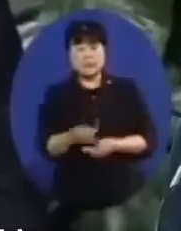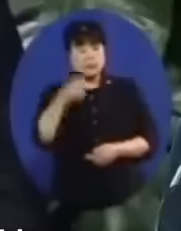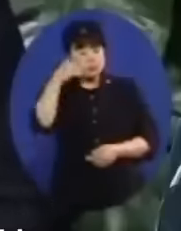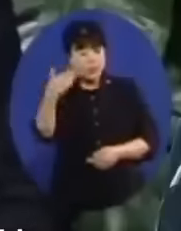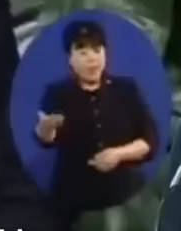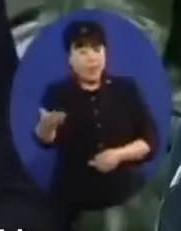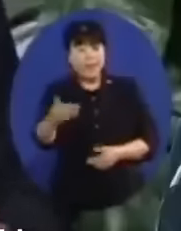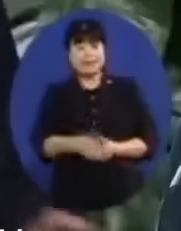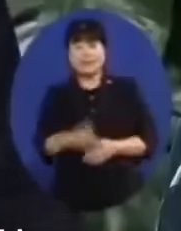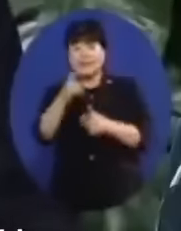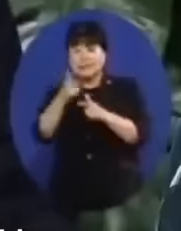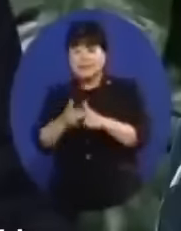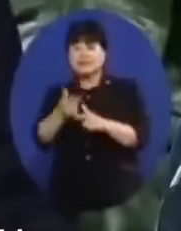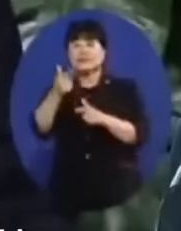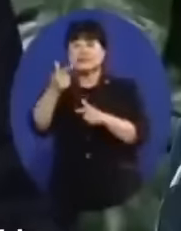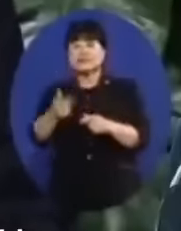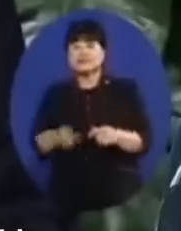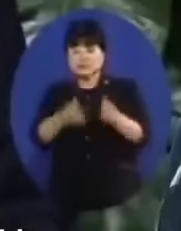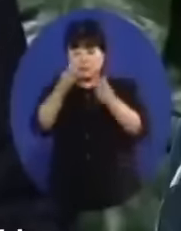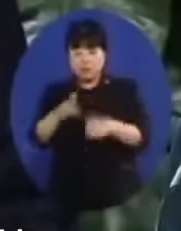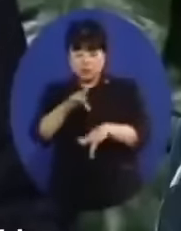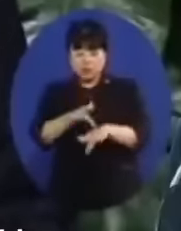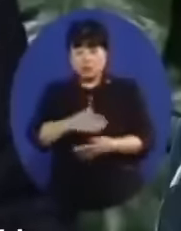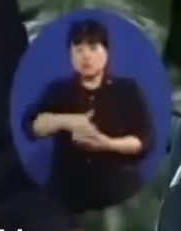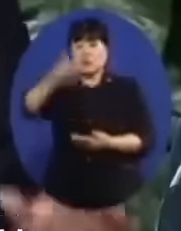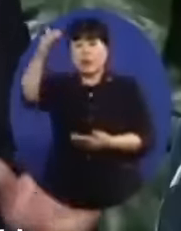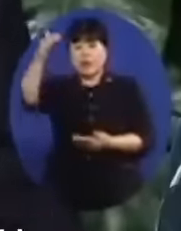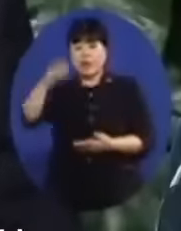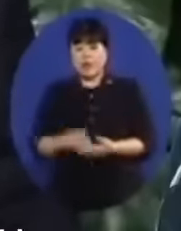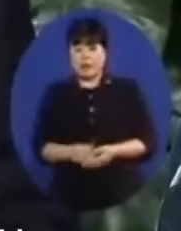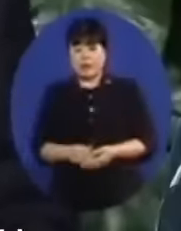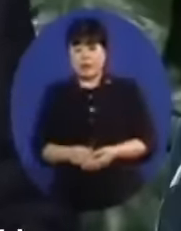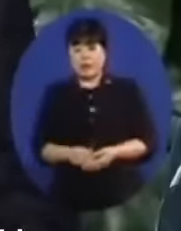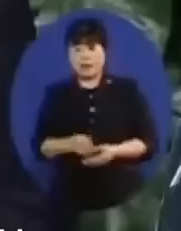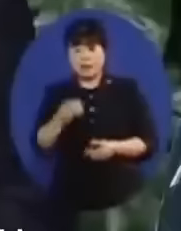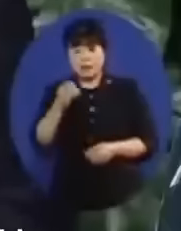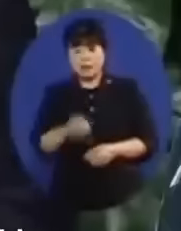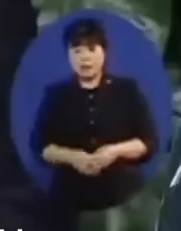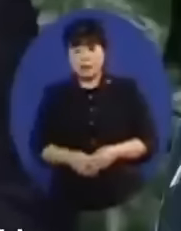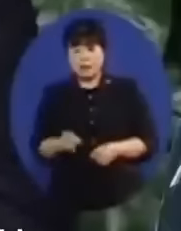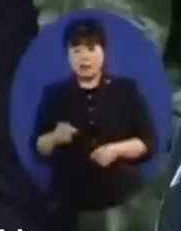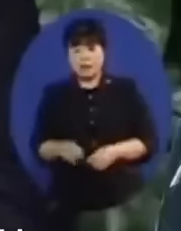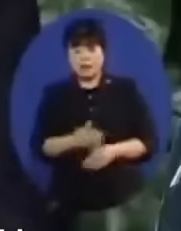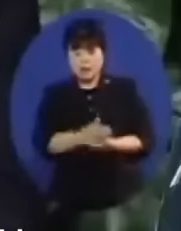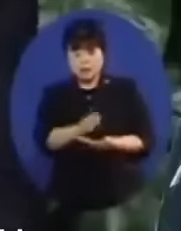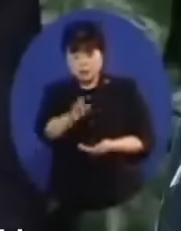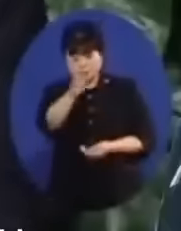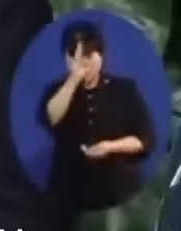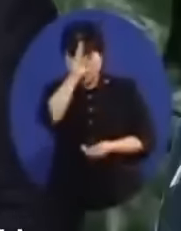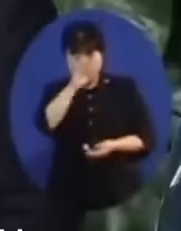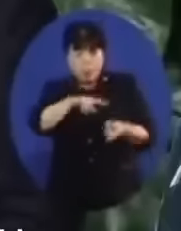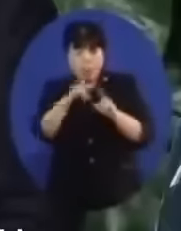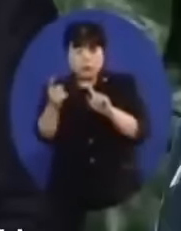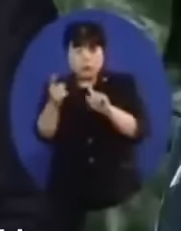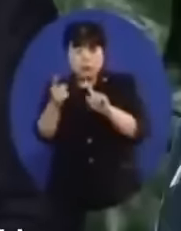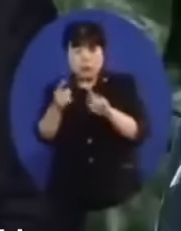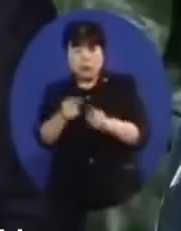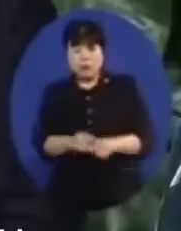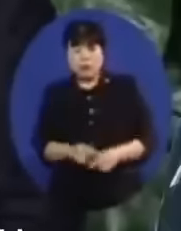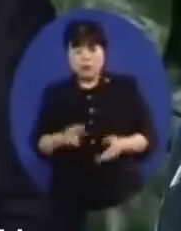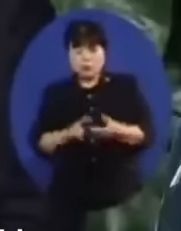물었습니다. 예수님을 통해서 귀신도 쫓겨나고 하도 신기한 병이 낫고 기사와 이적이 나타나므로 이